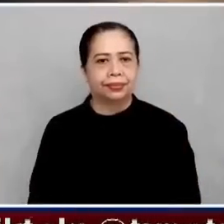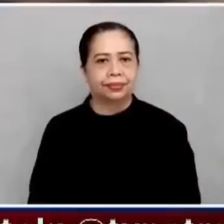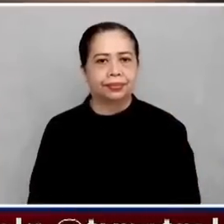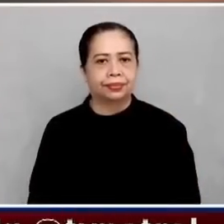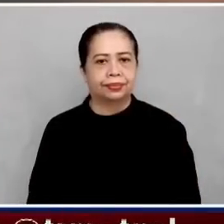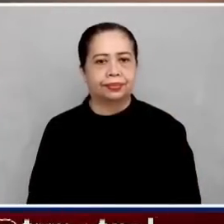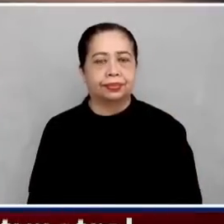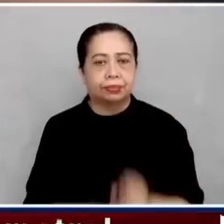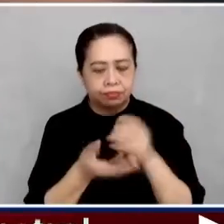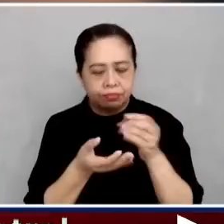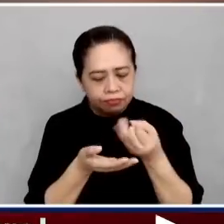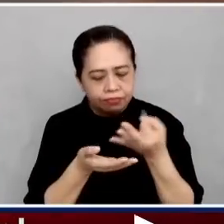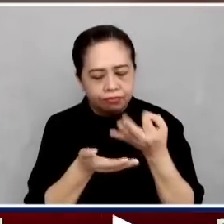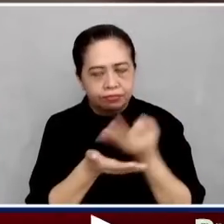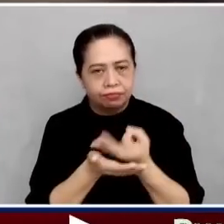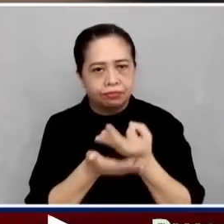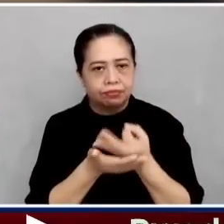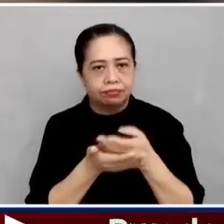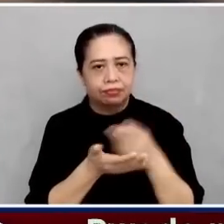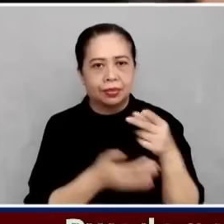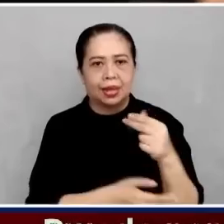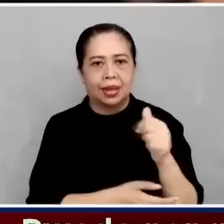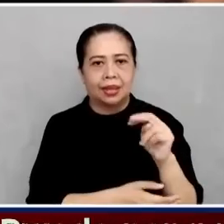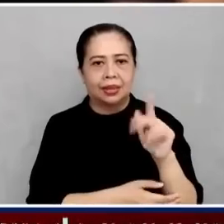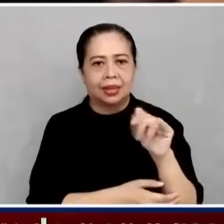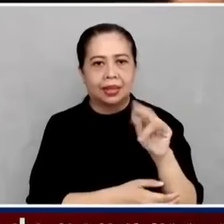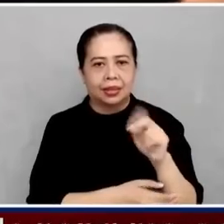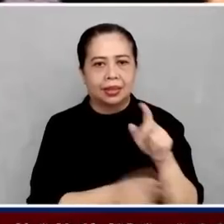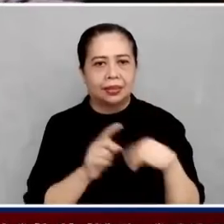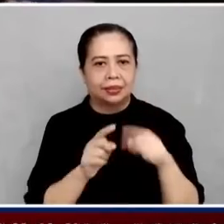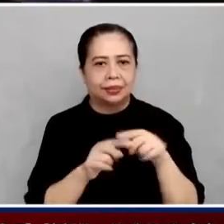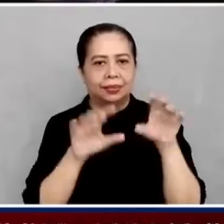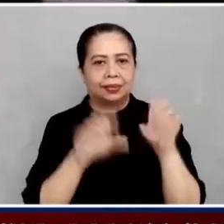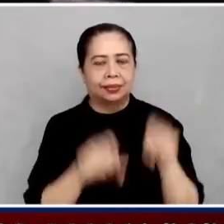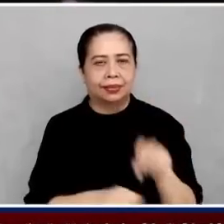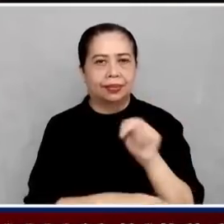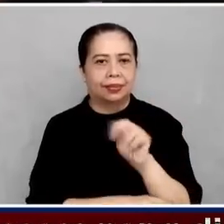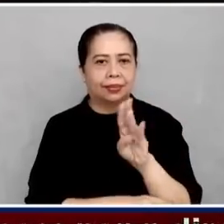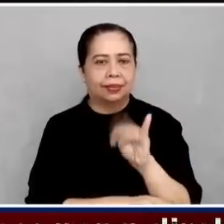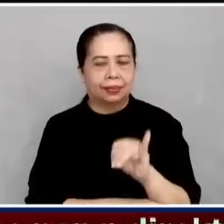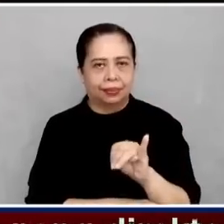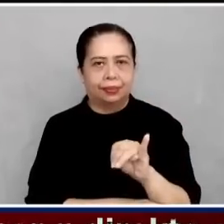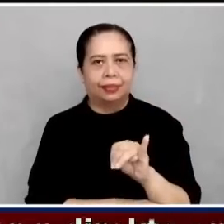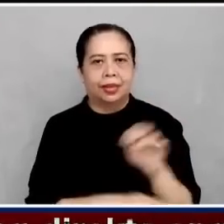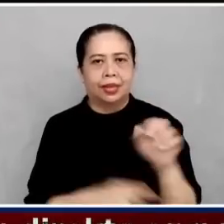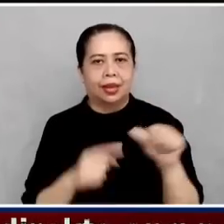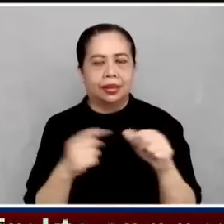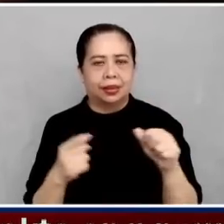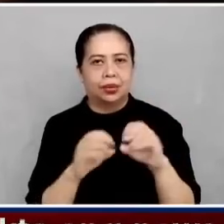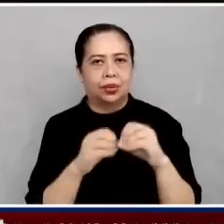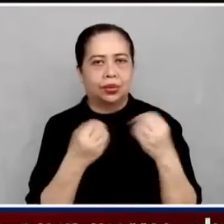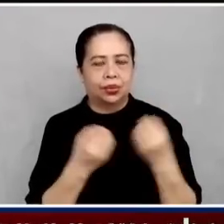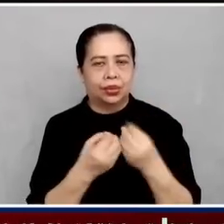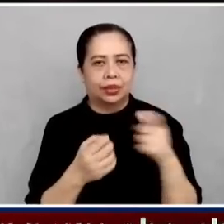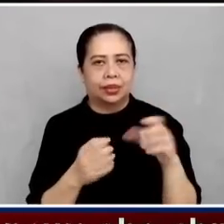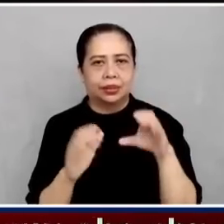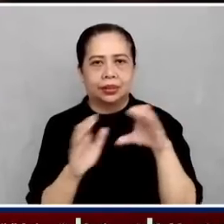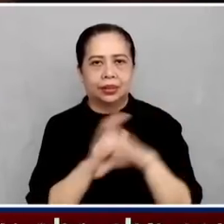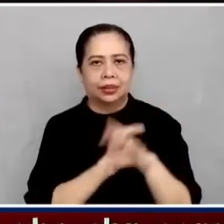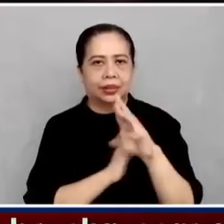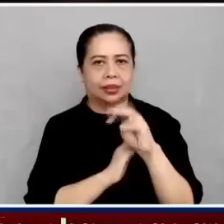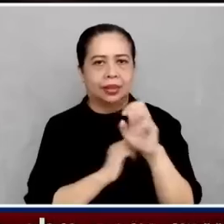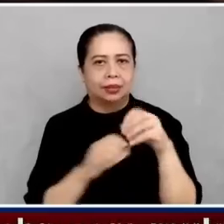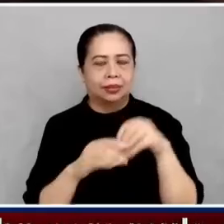Nagbibilang na ng pera ang suspect na si Hanalyn Batapa nang arestuhin siya ng NBI Anti-Organized and Transnational Crimes Division sa